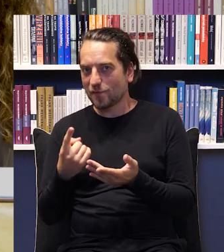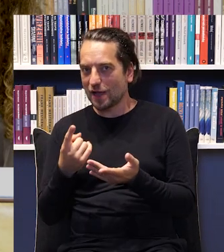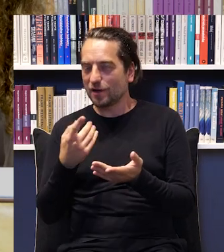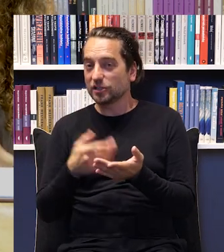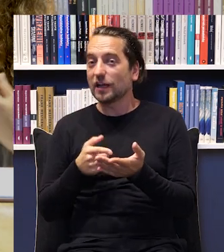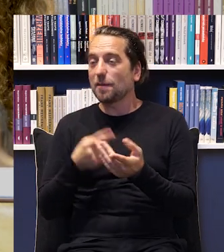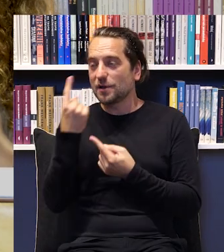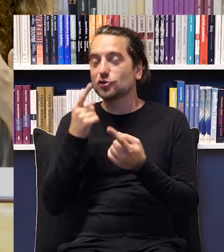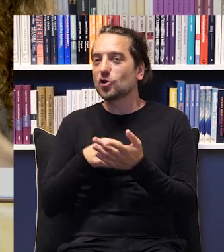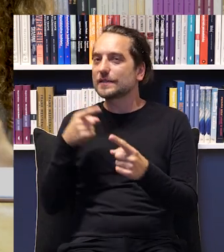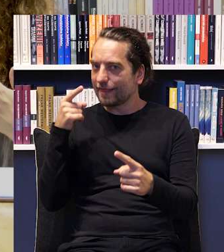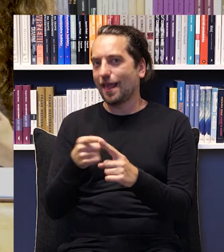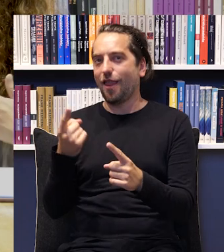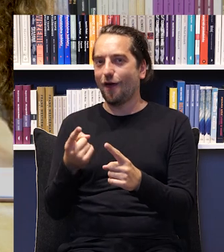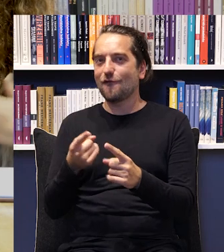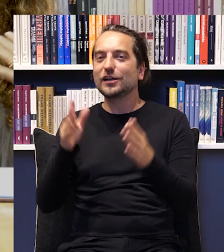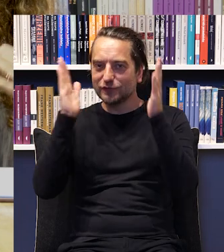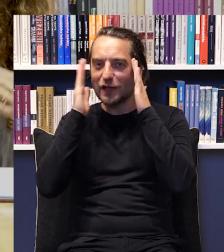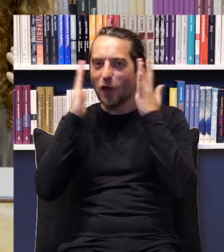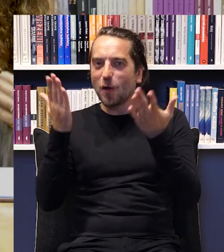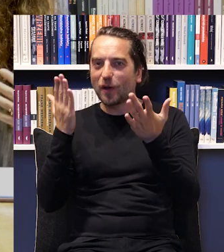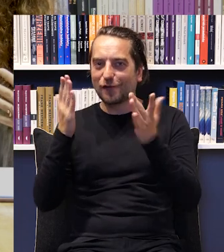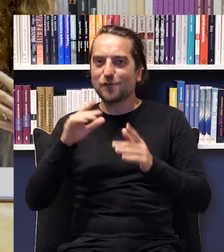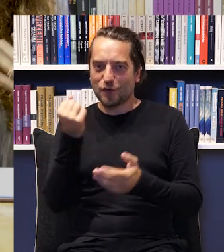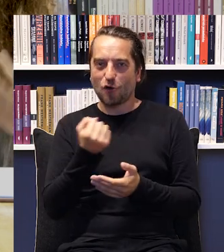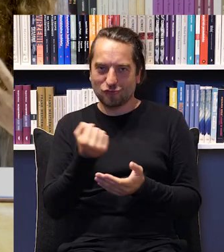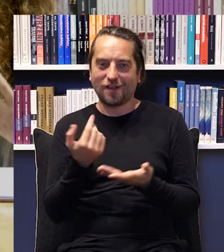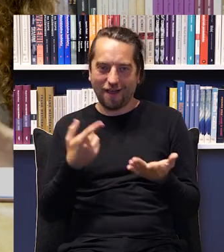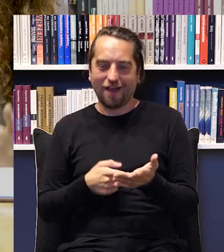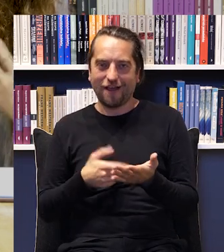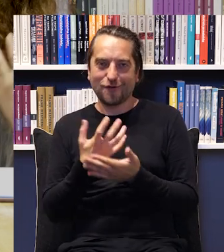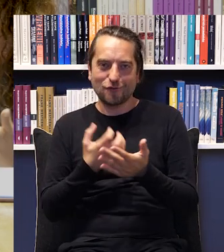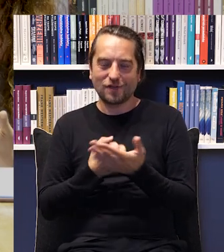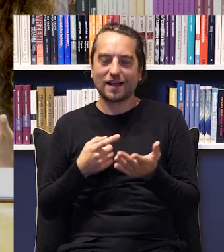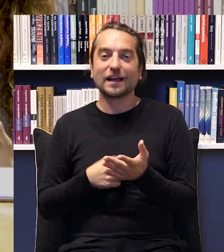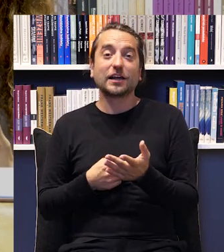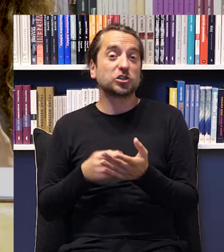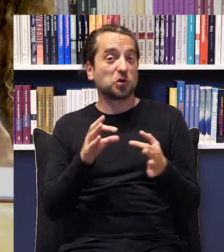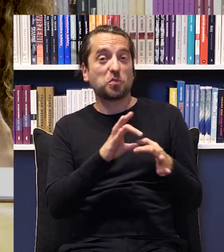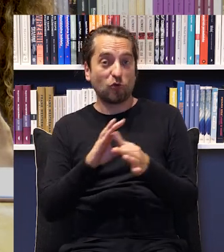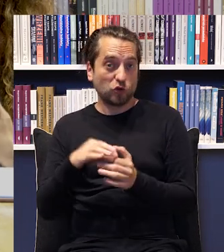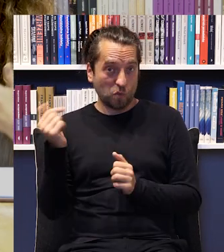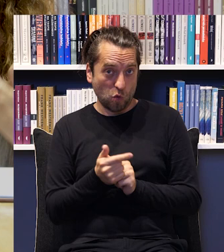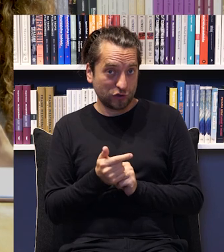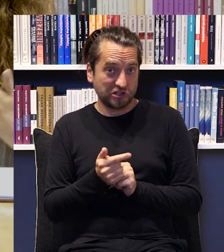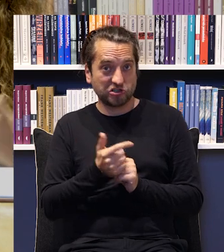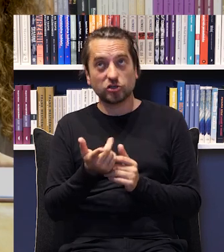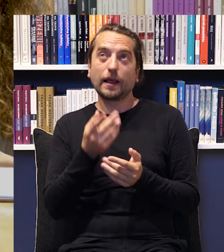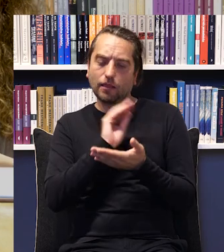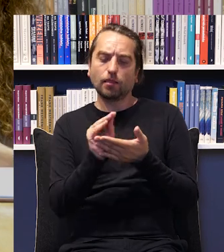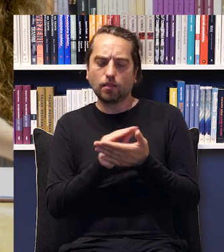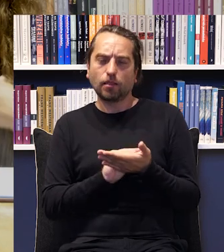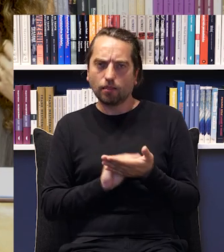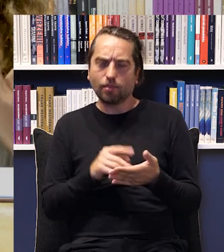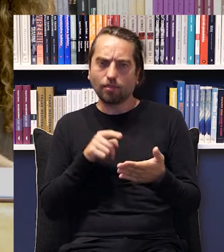celowe. Ale jestem ciekawa, na ile było dla ciebie od tej względem tej historii nieodłączne. To znaczy, czy to jest tak, że ty w trakcie